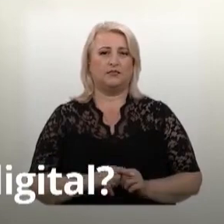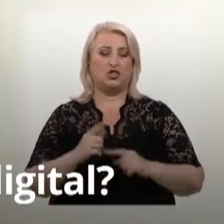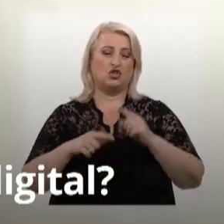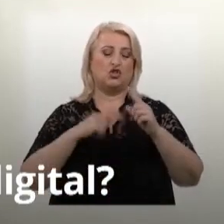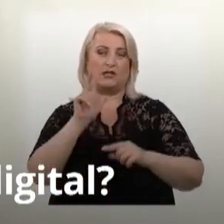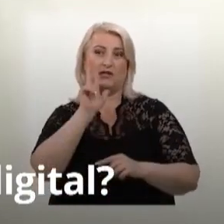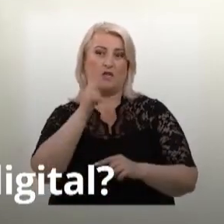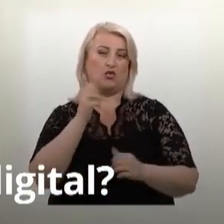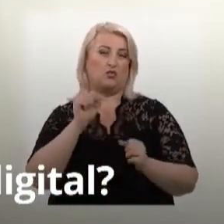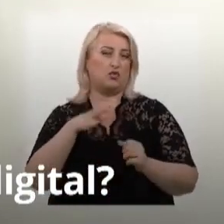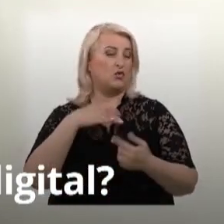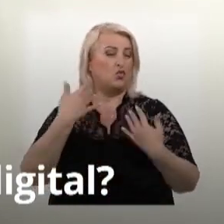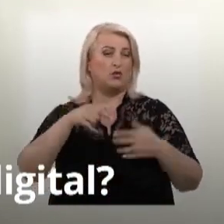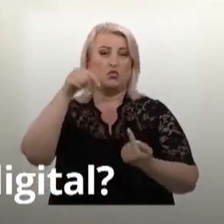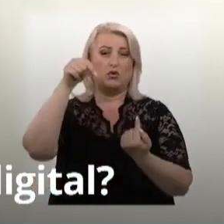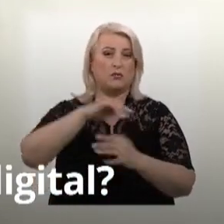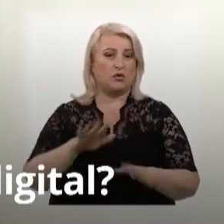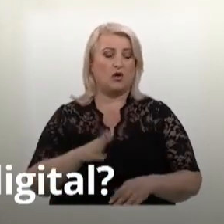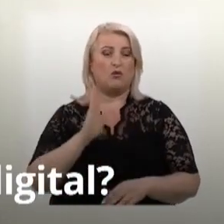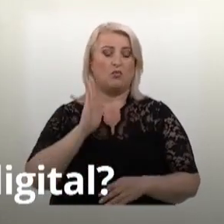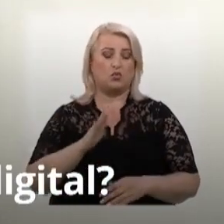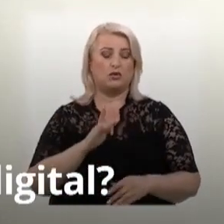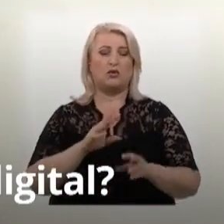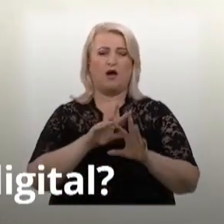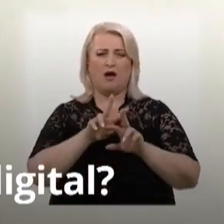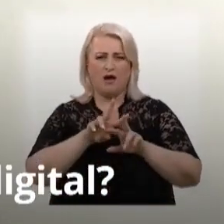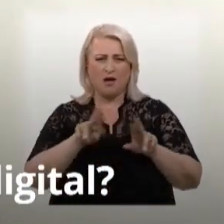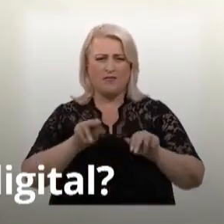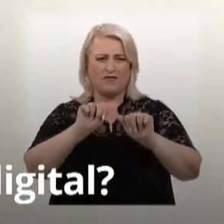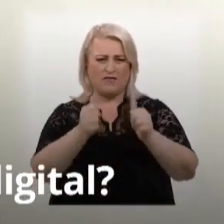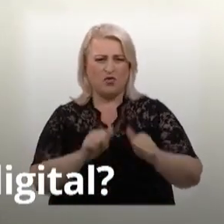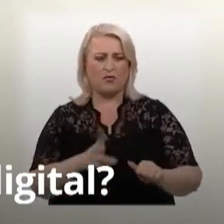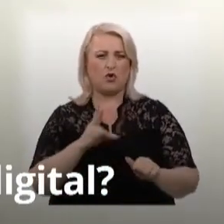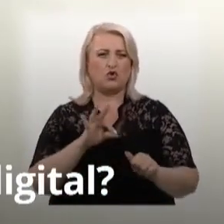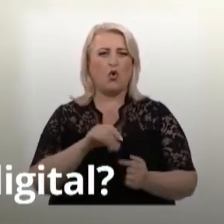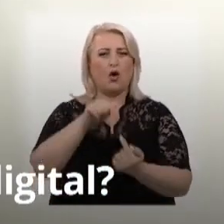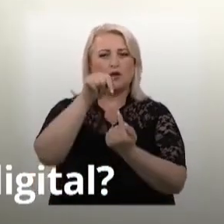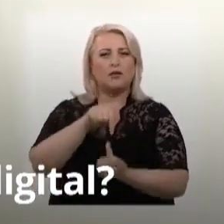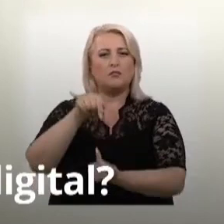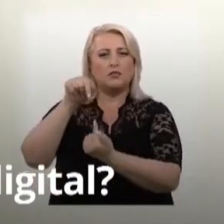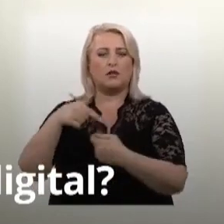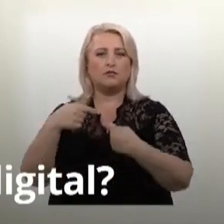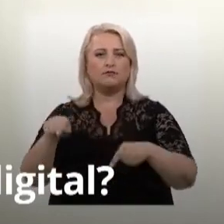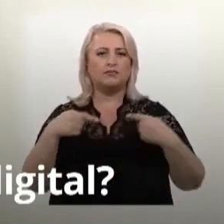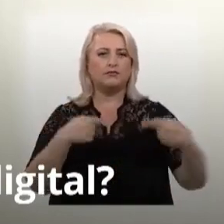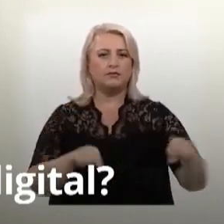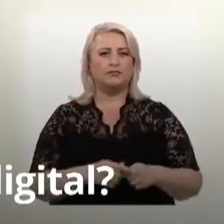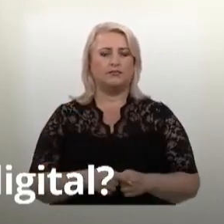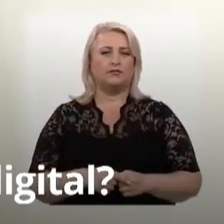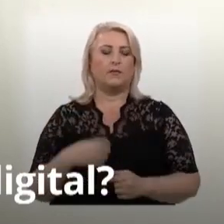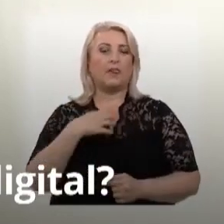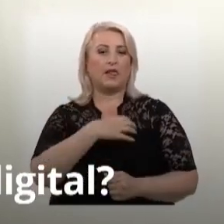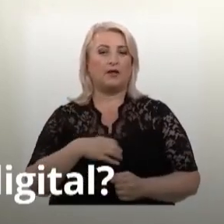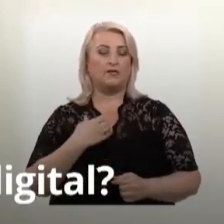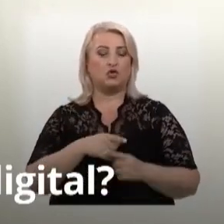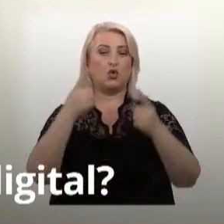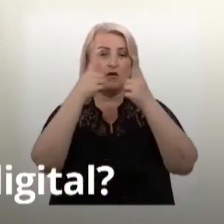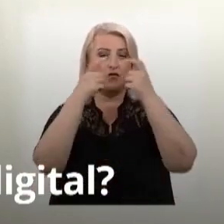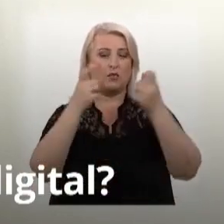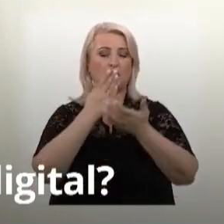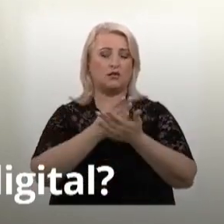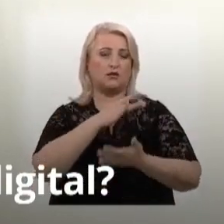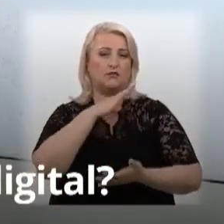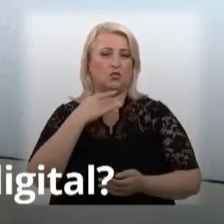relevant o să fie fundamental același dar adaptarea e diferită trecem permit o chestie informații este mod